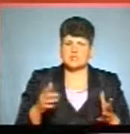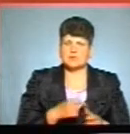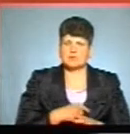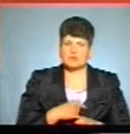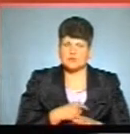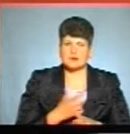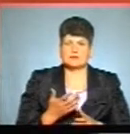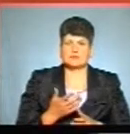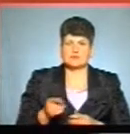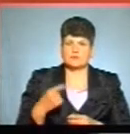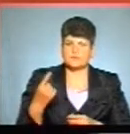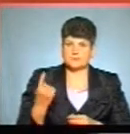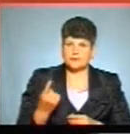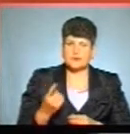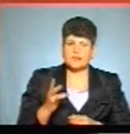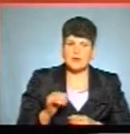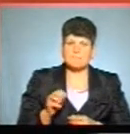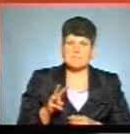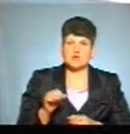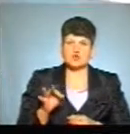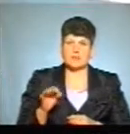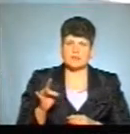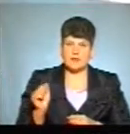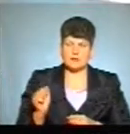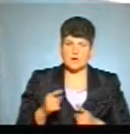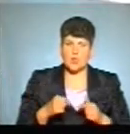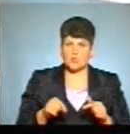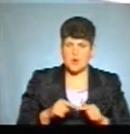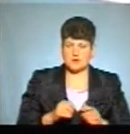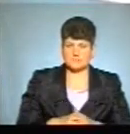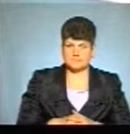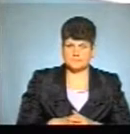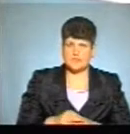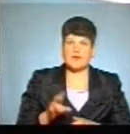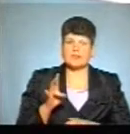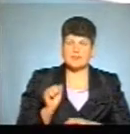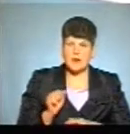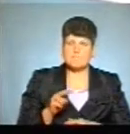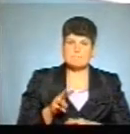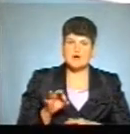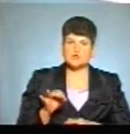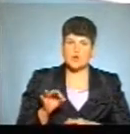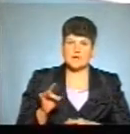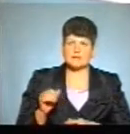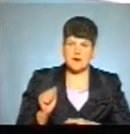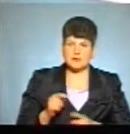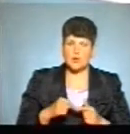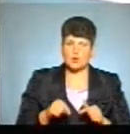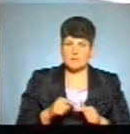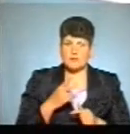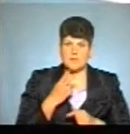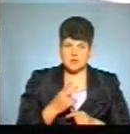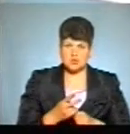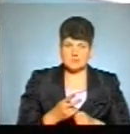з Тернопільщини на мажоритарних округах? На мажоритарних округах, ну, власне, так як ми